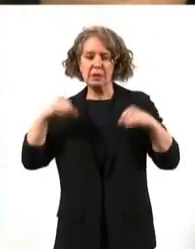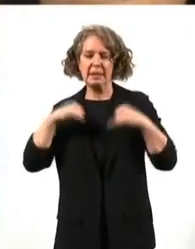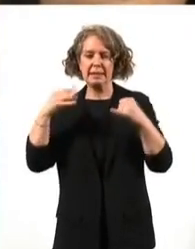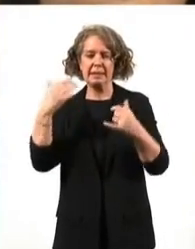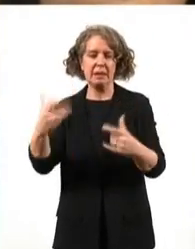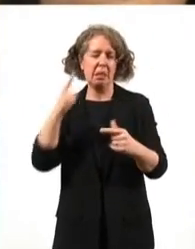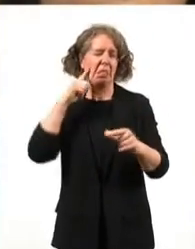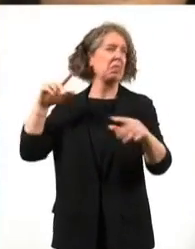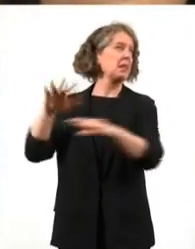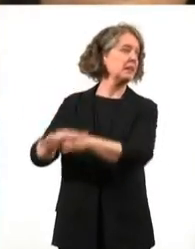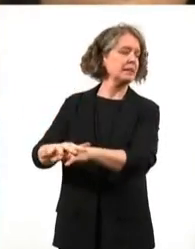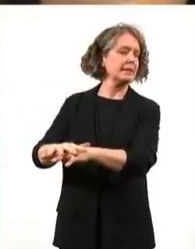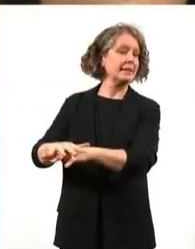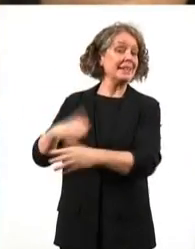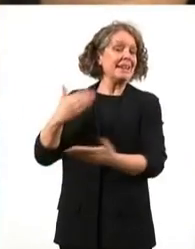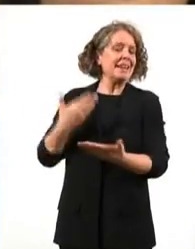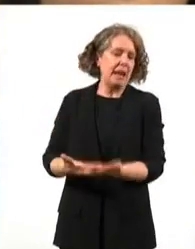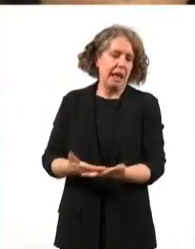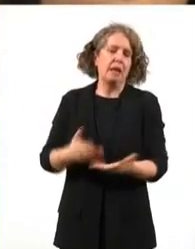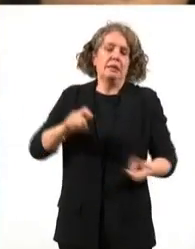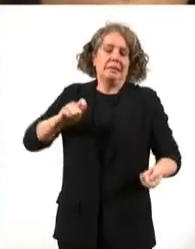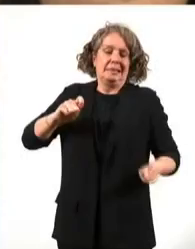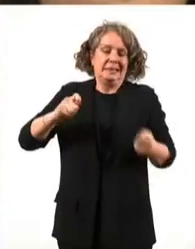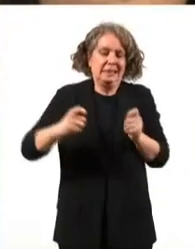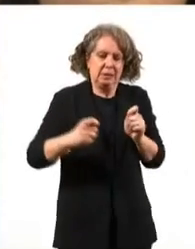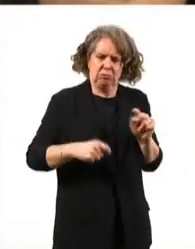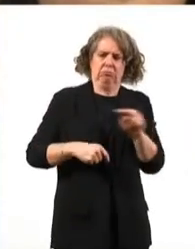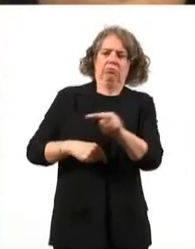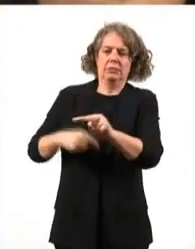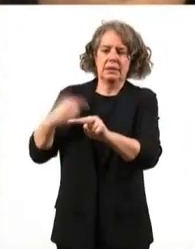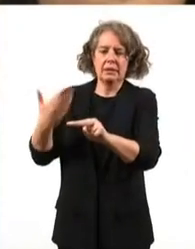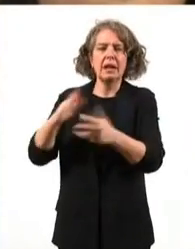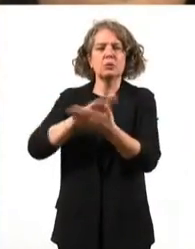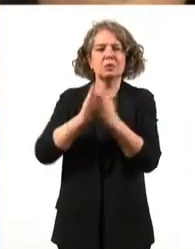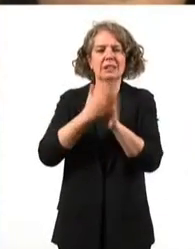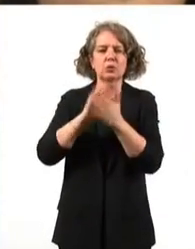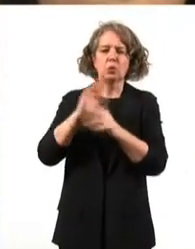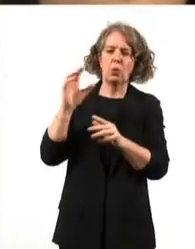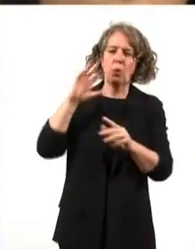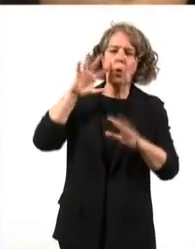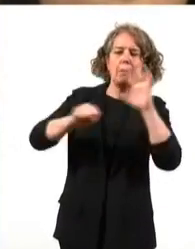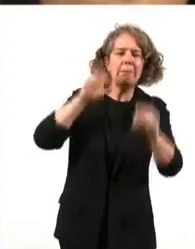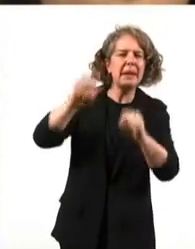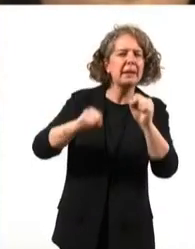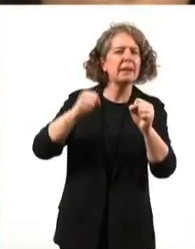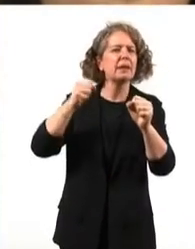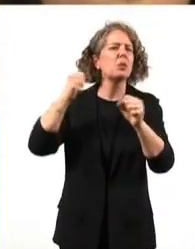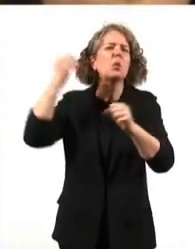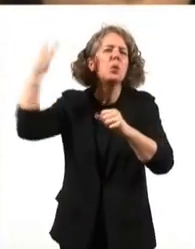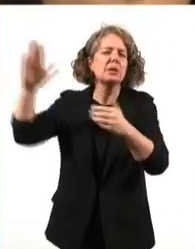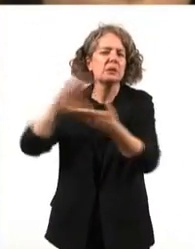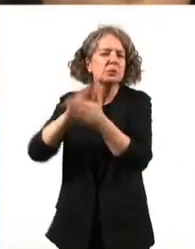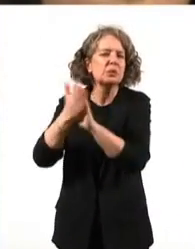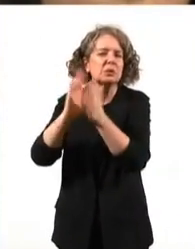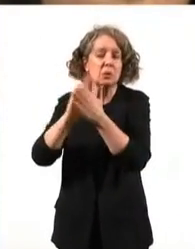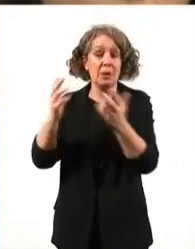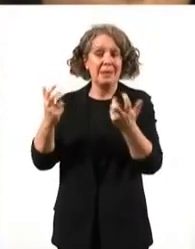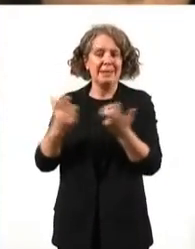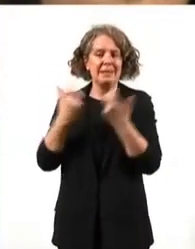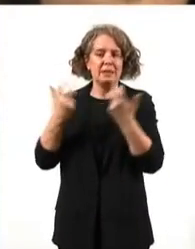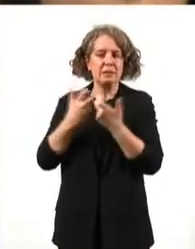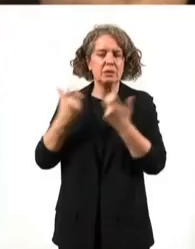c'est vraiment un sujet sur lequel les choses sont en train de bouger, avec l'association Repère, avec quelques autres. Et je trouve que l'idée de créer aussi un moment peut-être